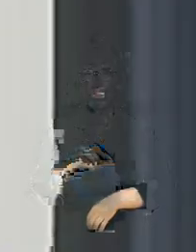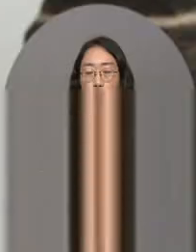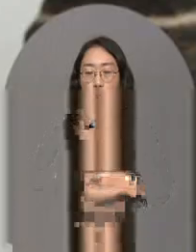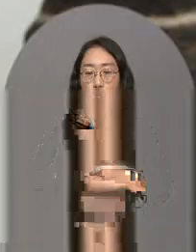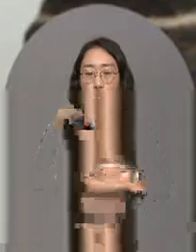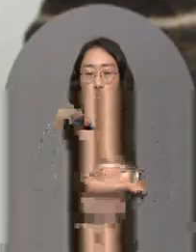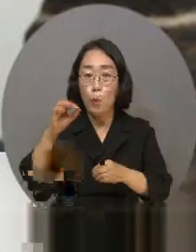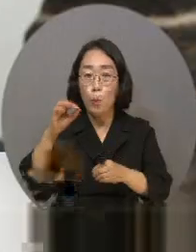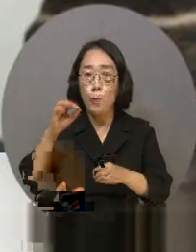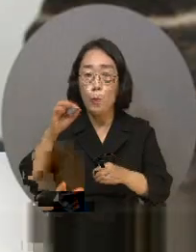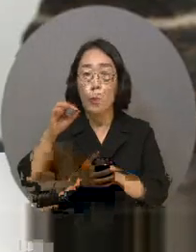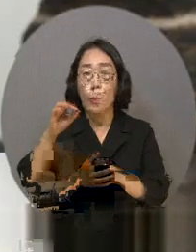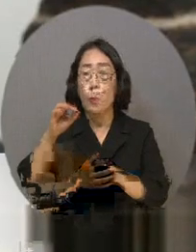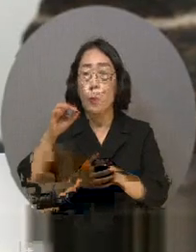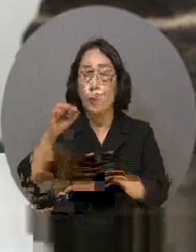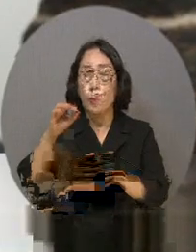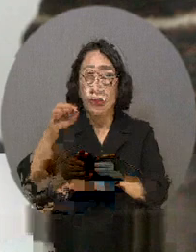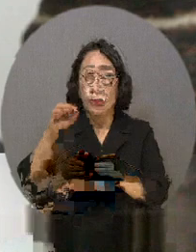로드를 만드는 것이